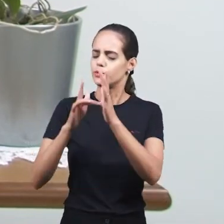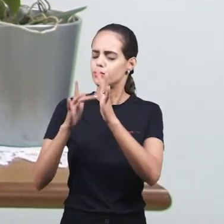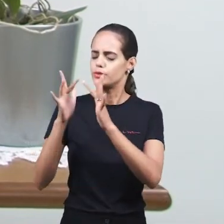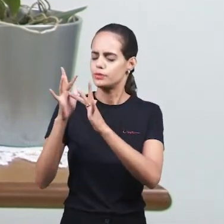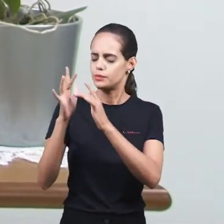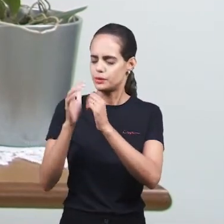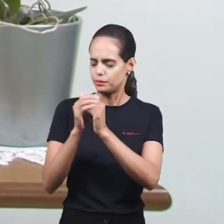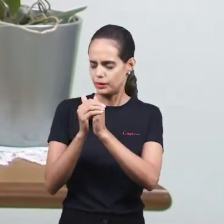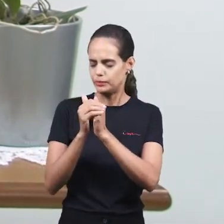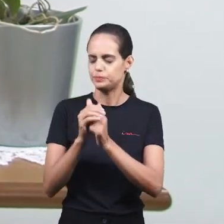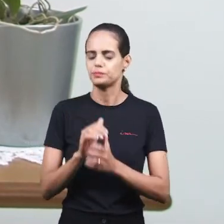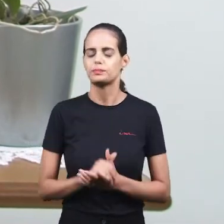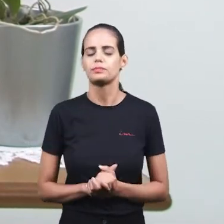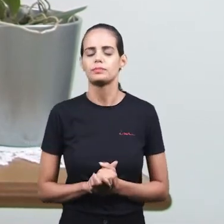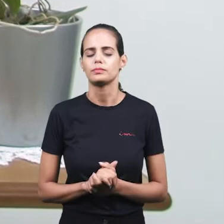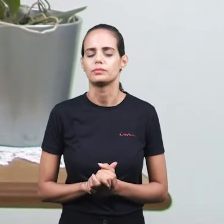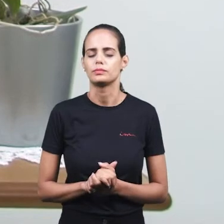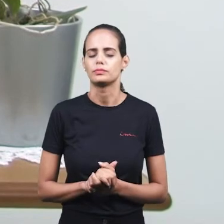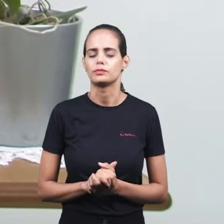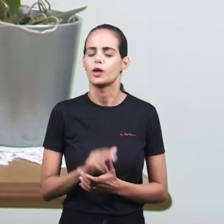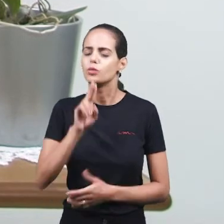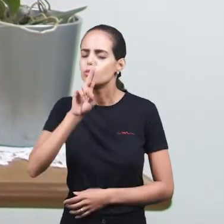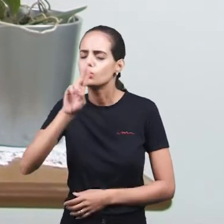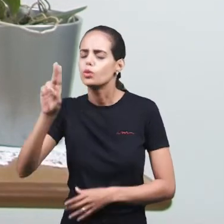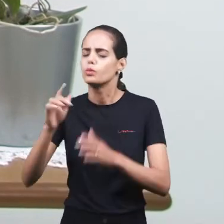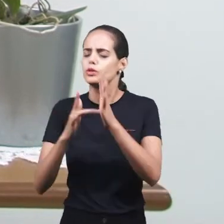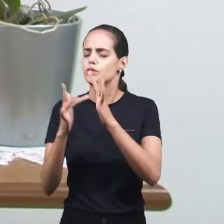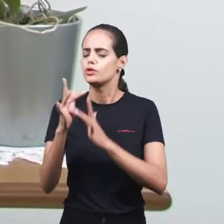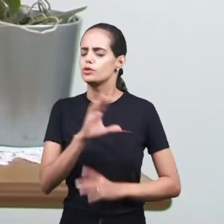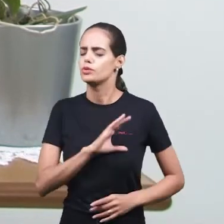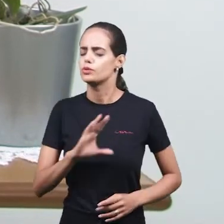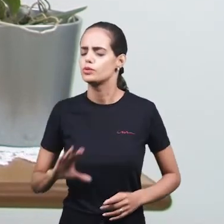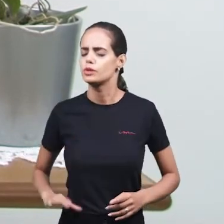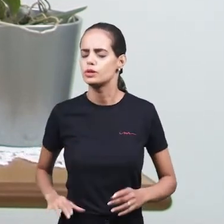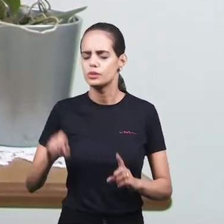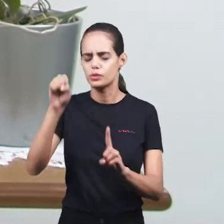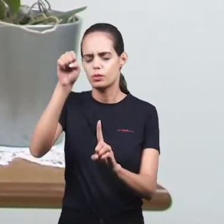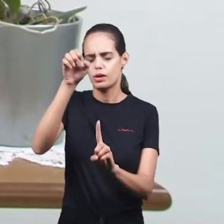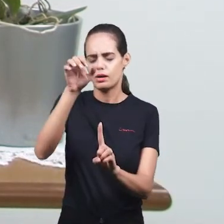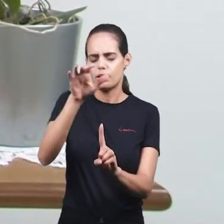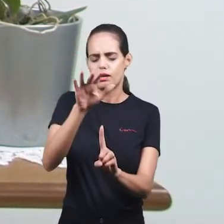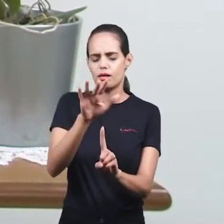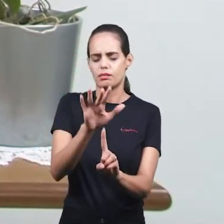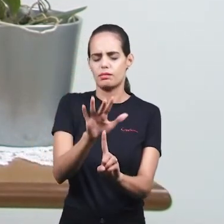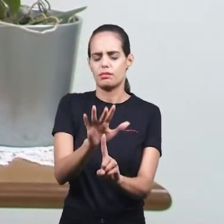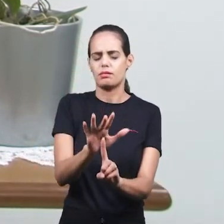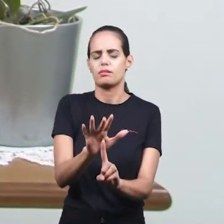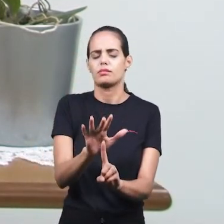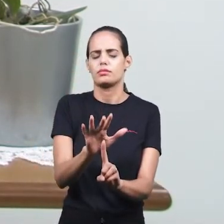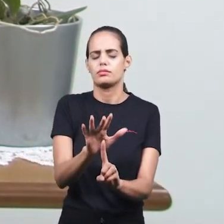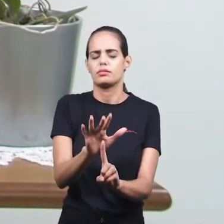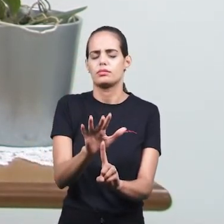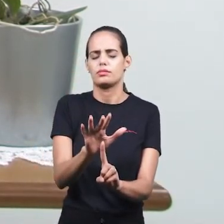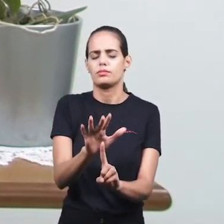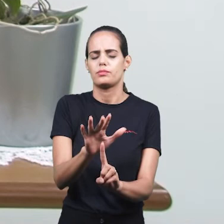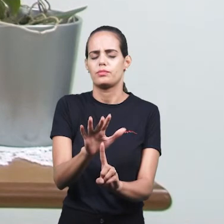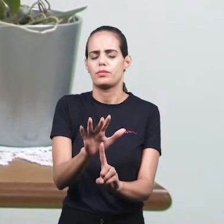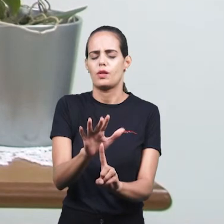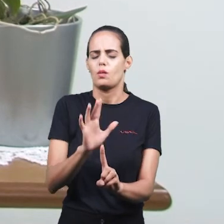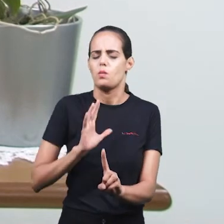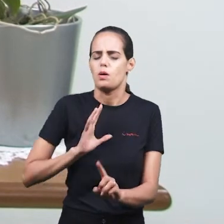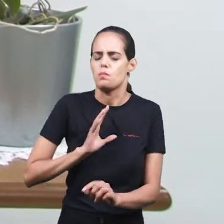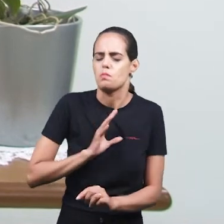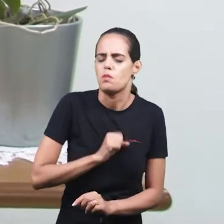Твоему просим, чтобы благодать нашего Господа и Спасителя Иисуса Христа, любовь Бога